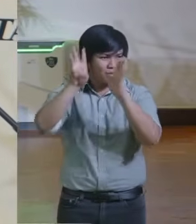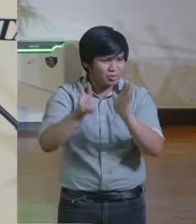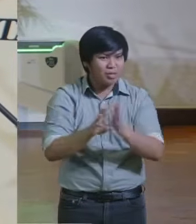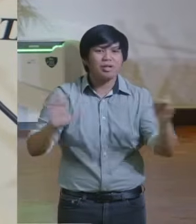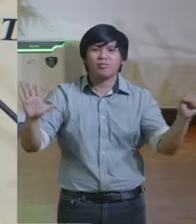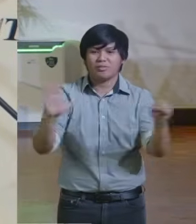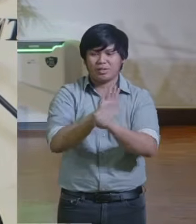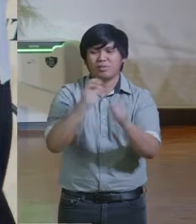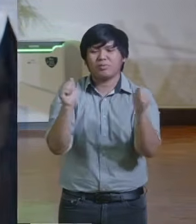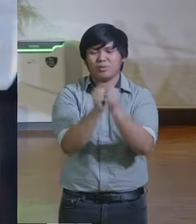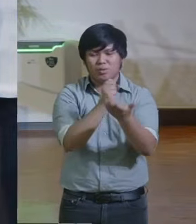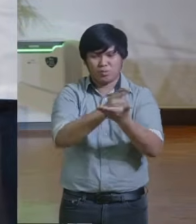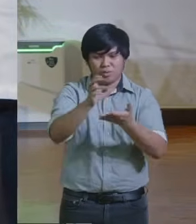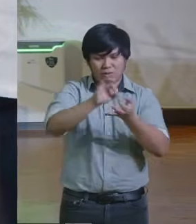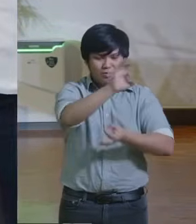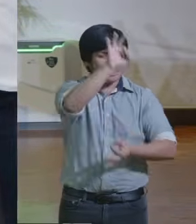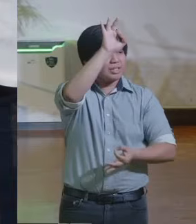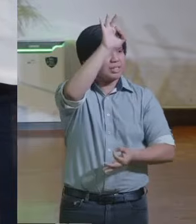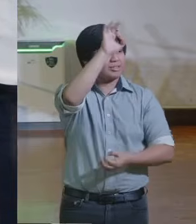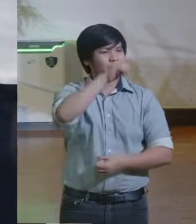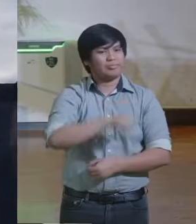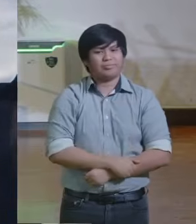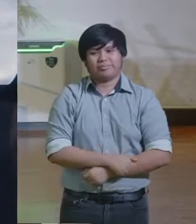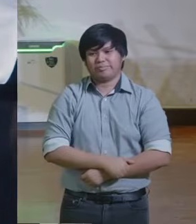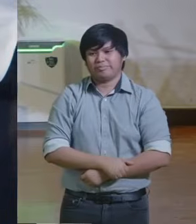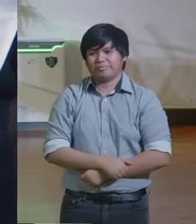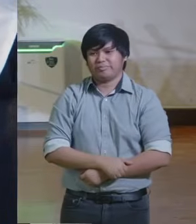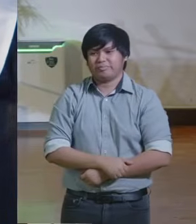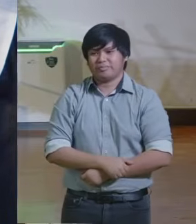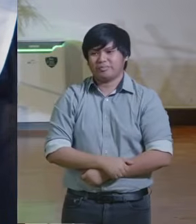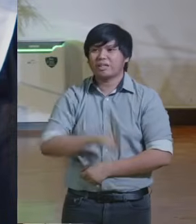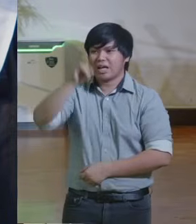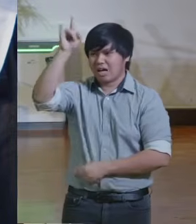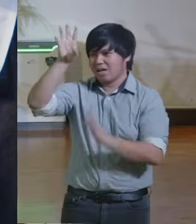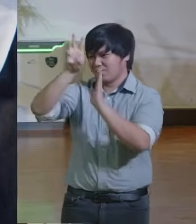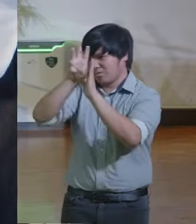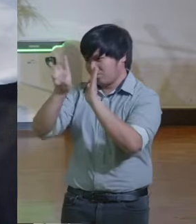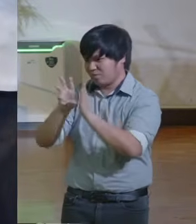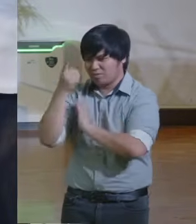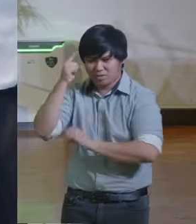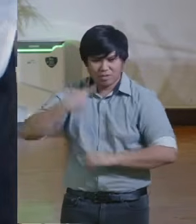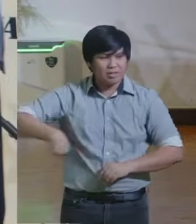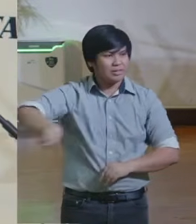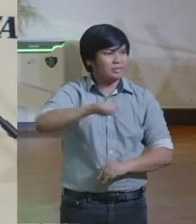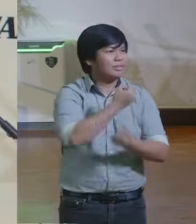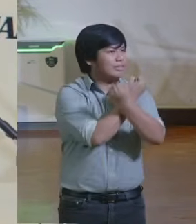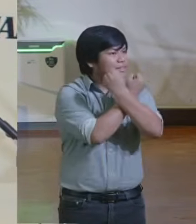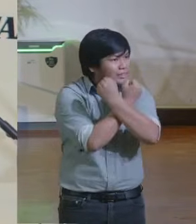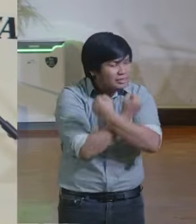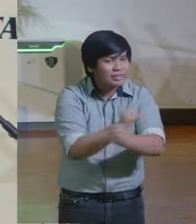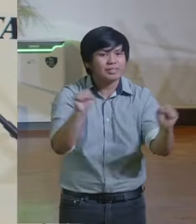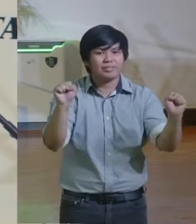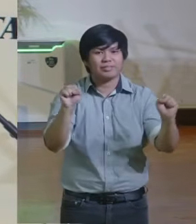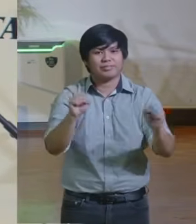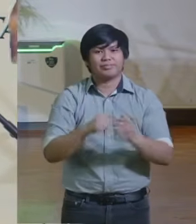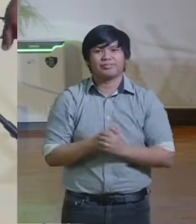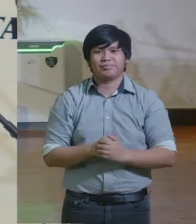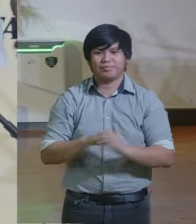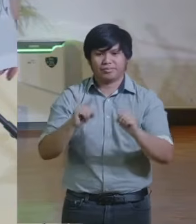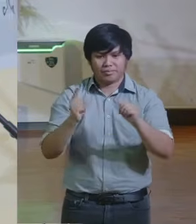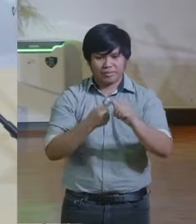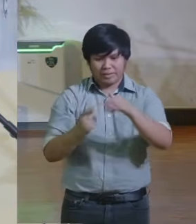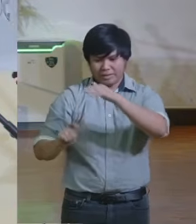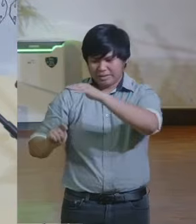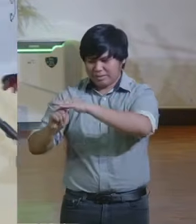with the Holy Spirit. Ephesians 5:18. Yun po ang will ni God. Be saved. 1